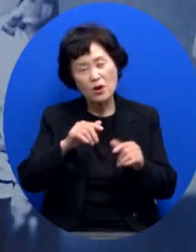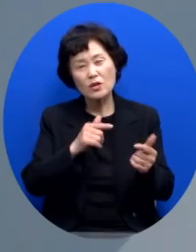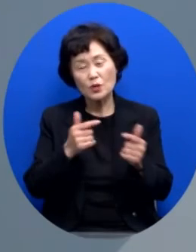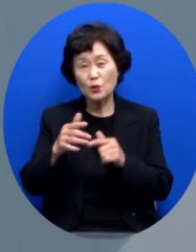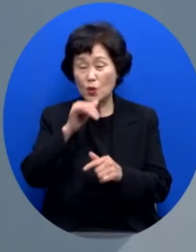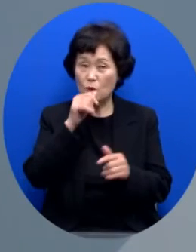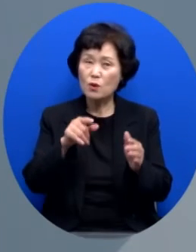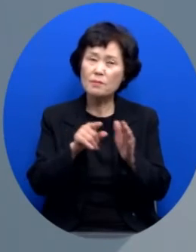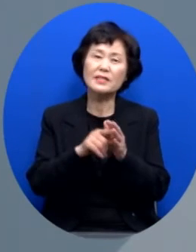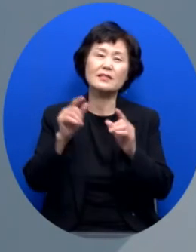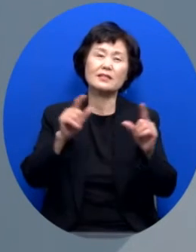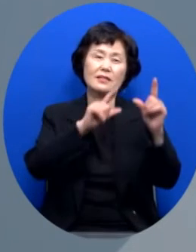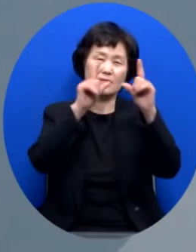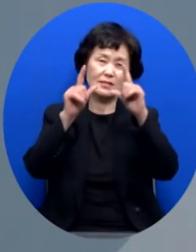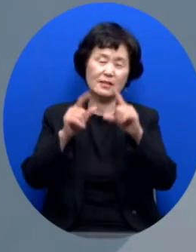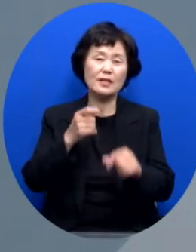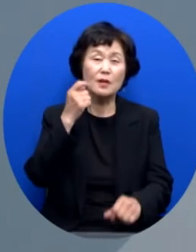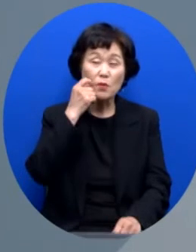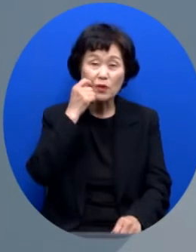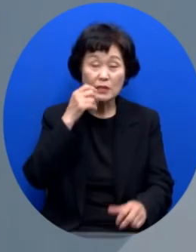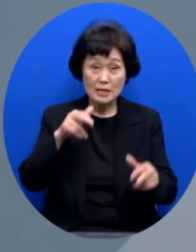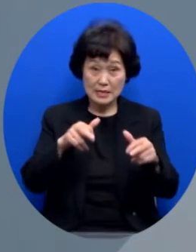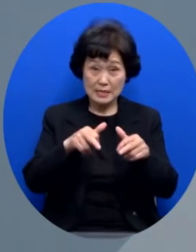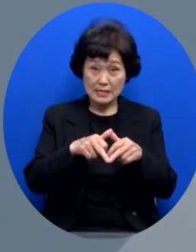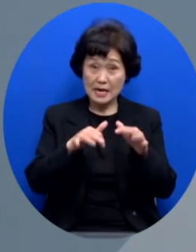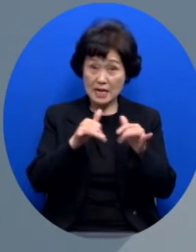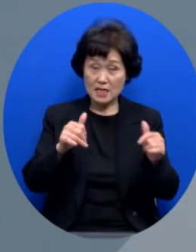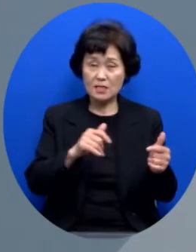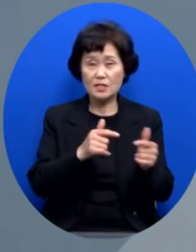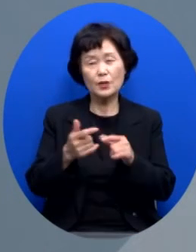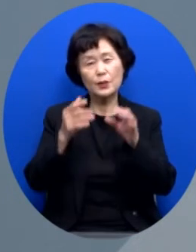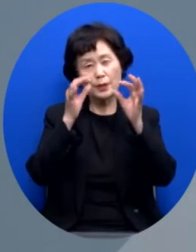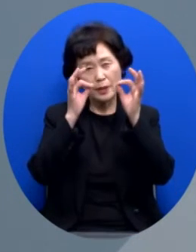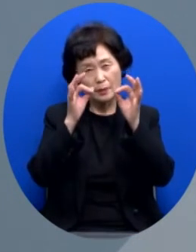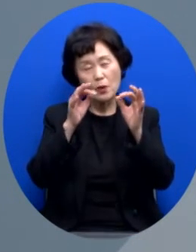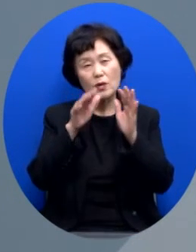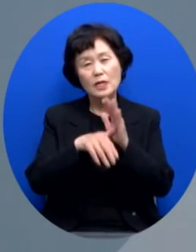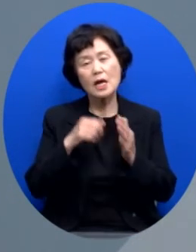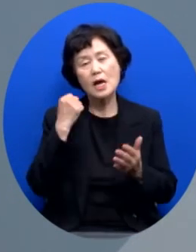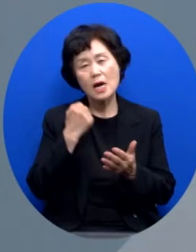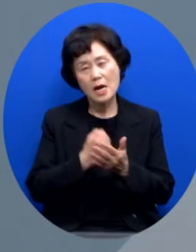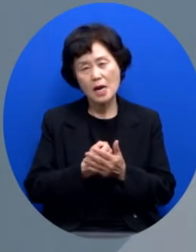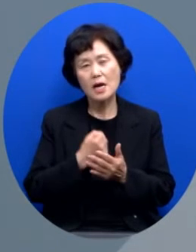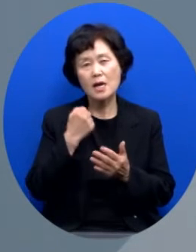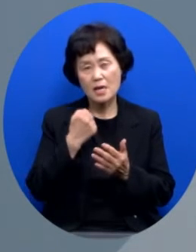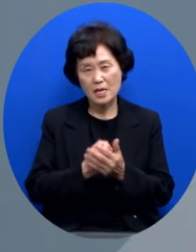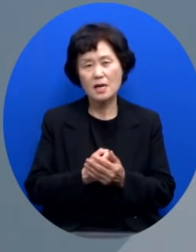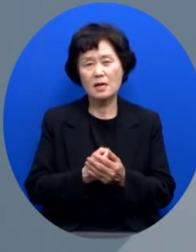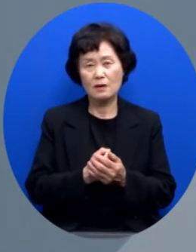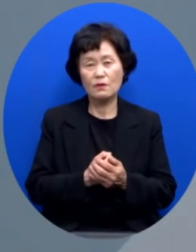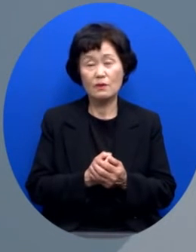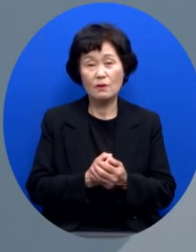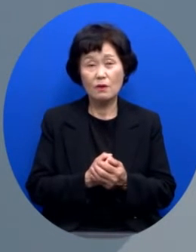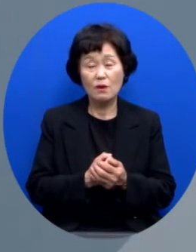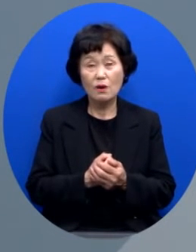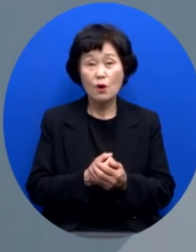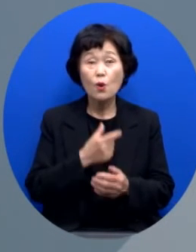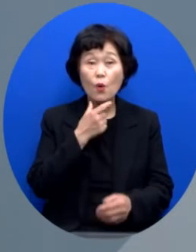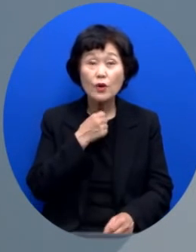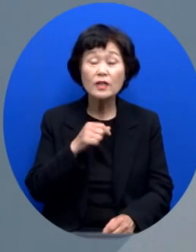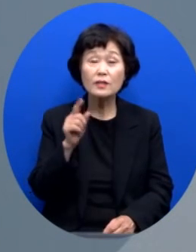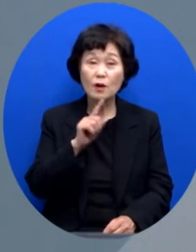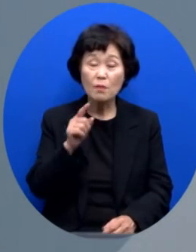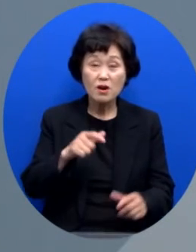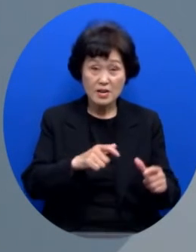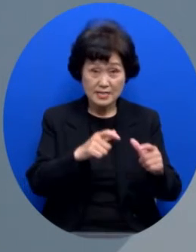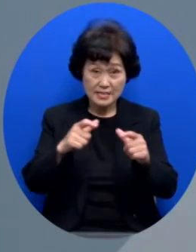하고 있지 못한 장애인들을 보면서 너무나도 마음이 안타까움을 금할 길이 없었는데요. 바라기는